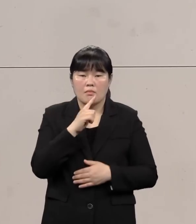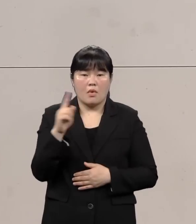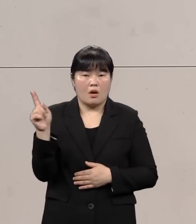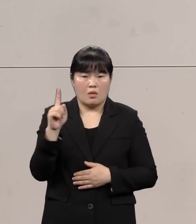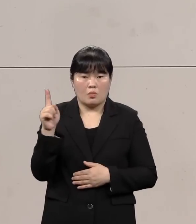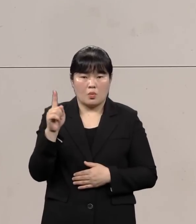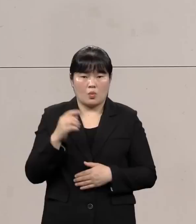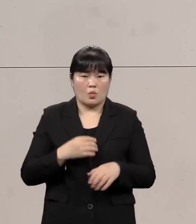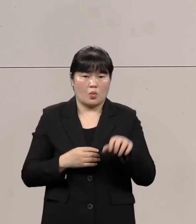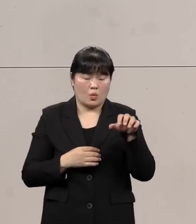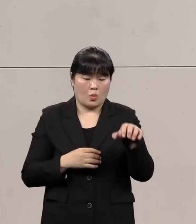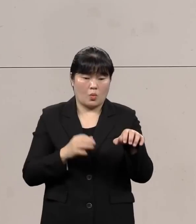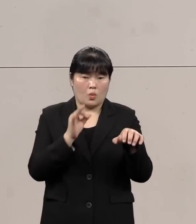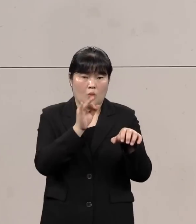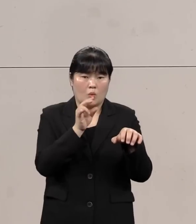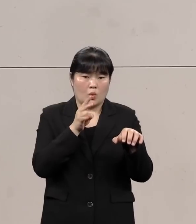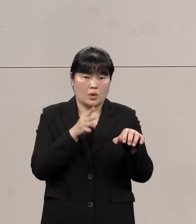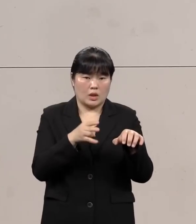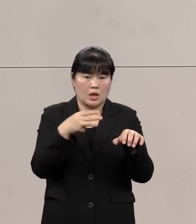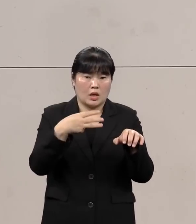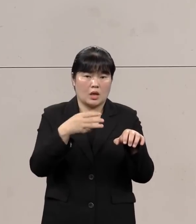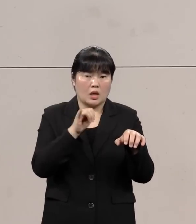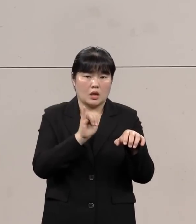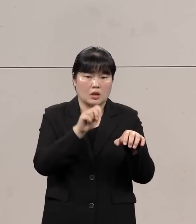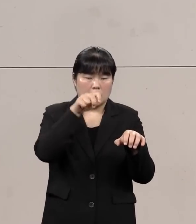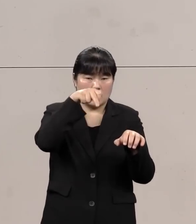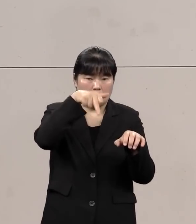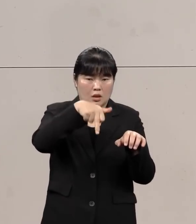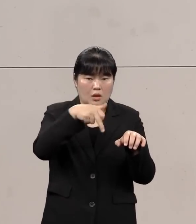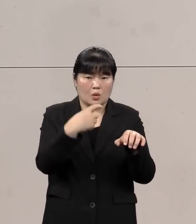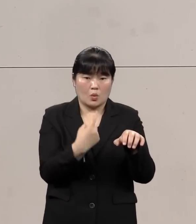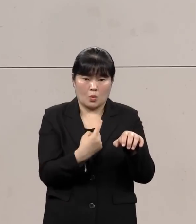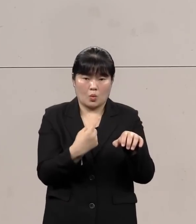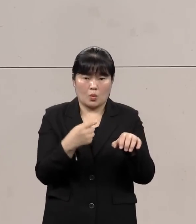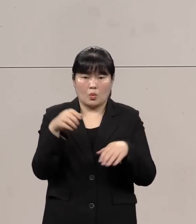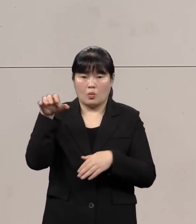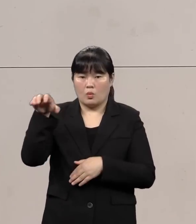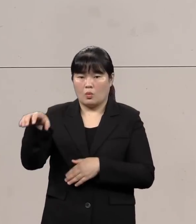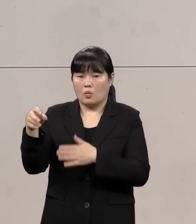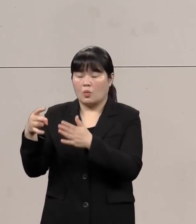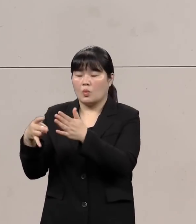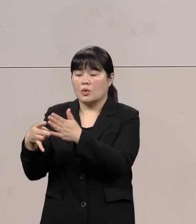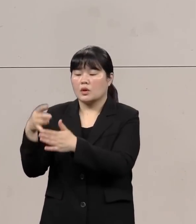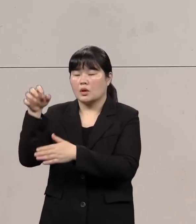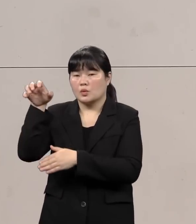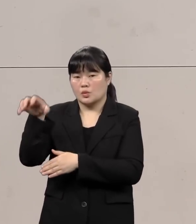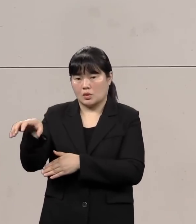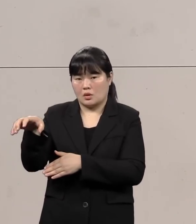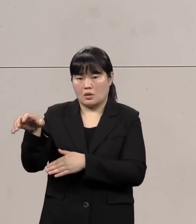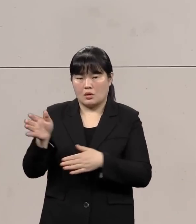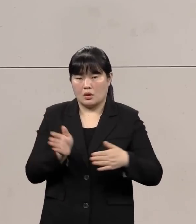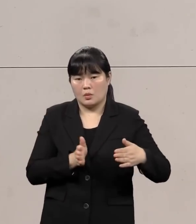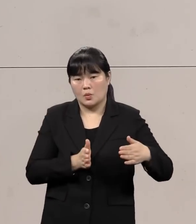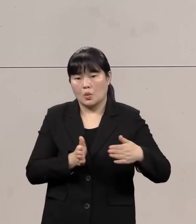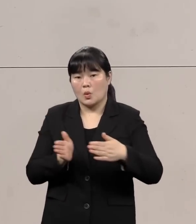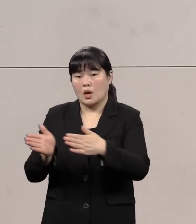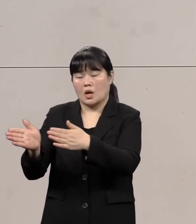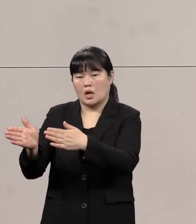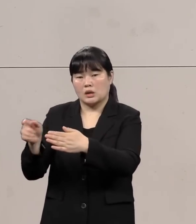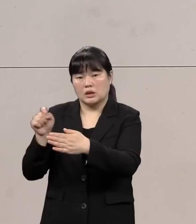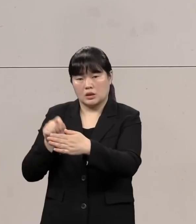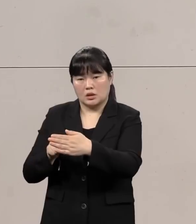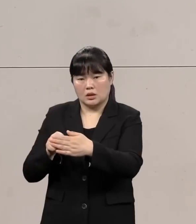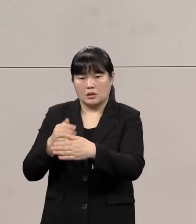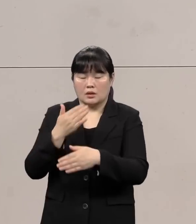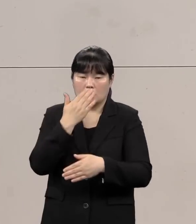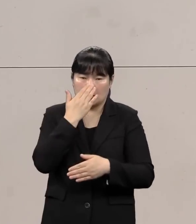만나 죽을 뻔했던 유다인을 착한 사마레인이 도왔던 길 미리코에서 예루살렘으로 올라